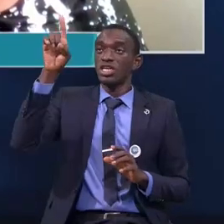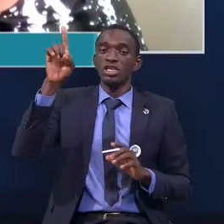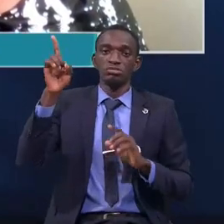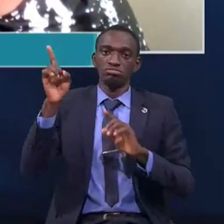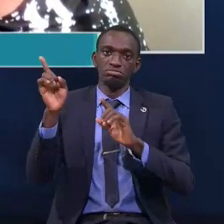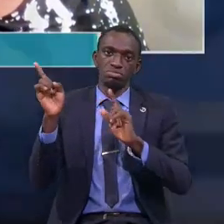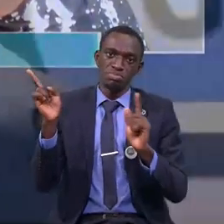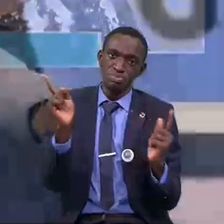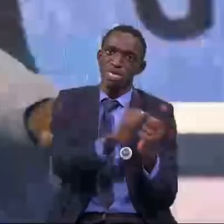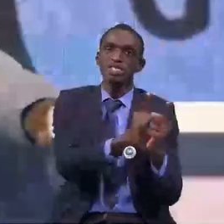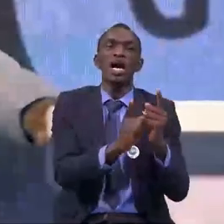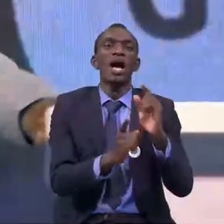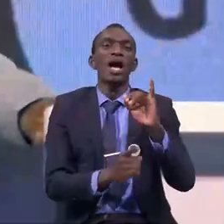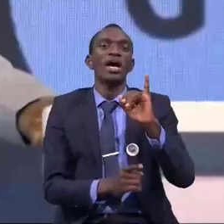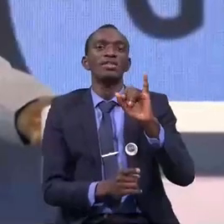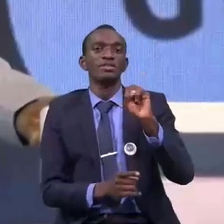Cela est venu à Isaïe.